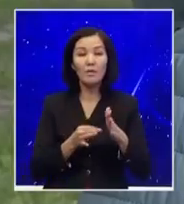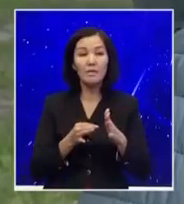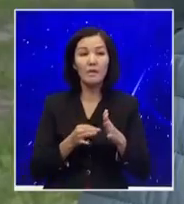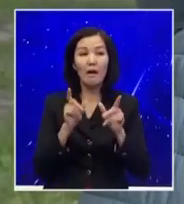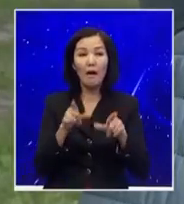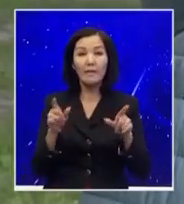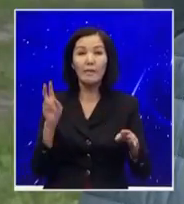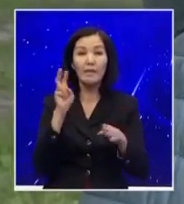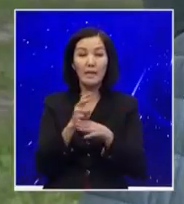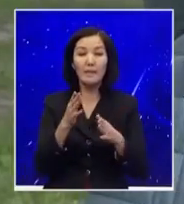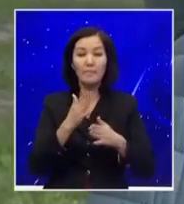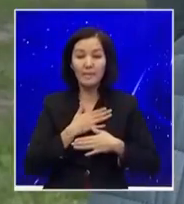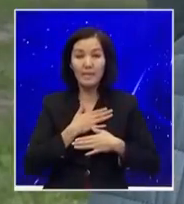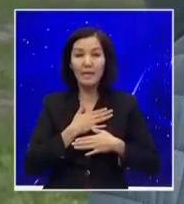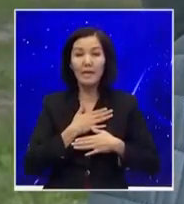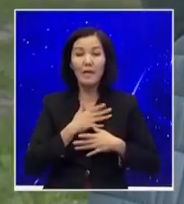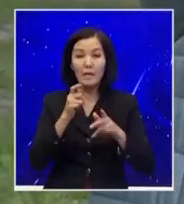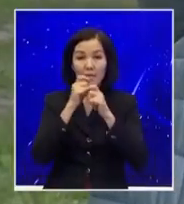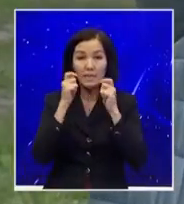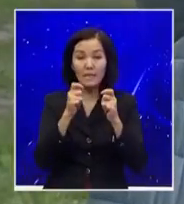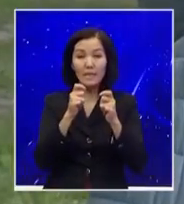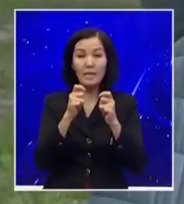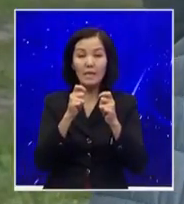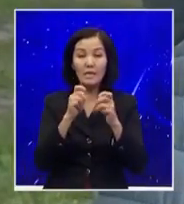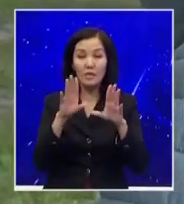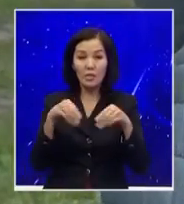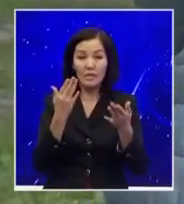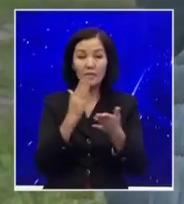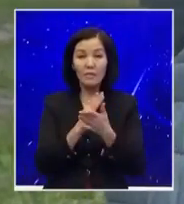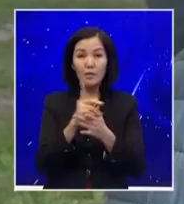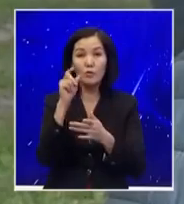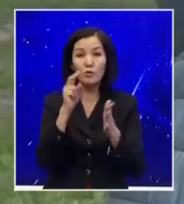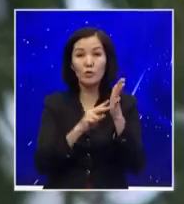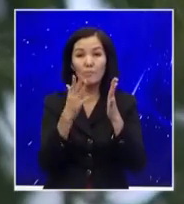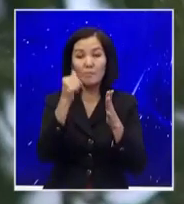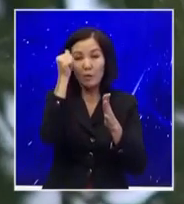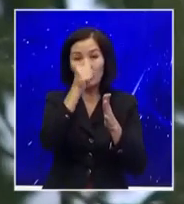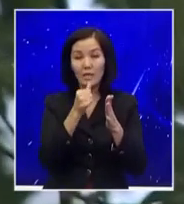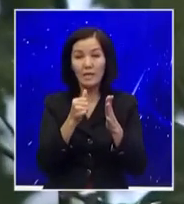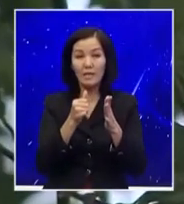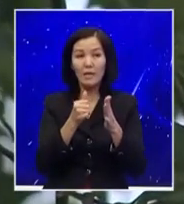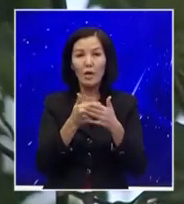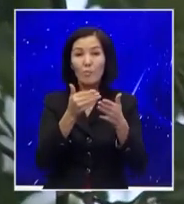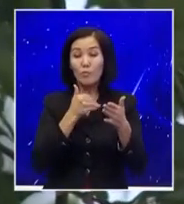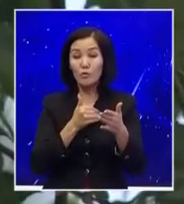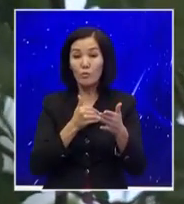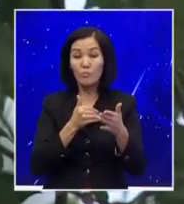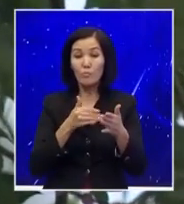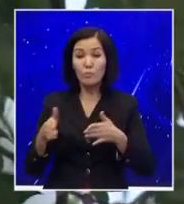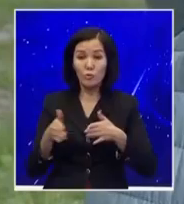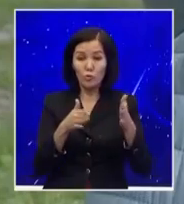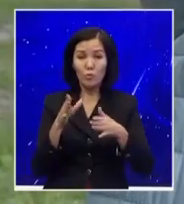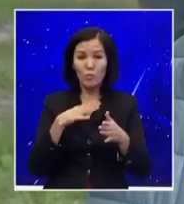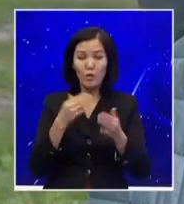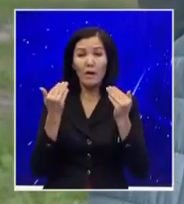облысының адамдары келіп осындай бізге сыйлық жасап жатыр екен. Абай атамыздың 175 жылдығына орай. Бұрында осындай жолы болатын, бірақ енді